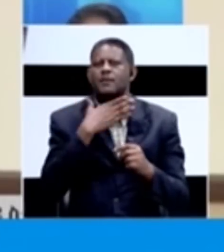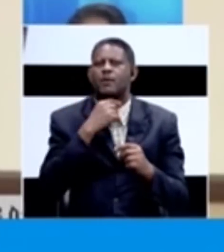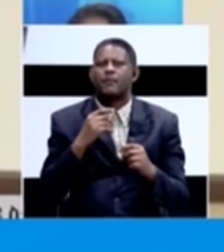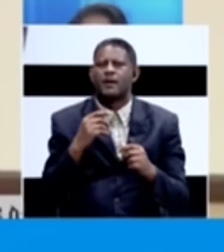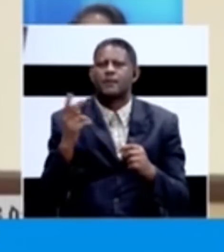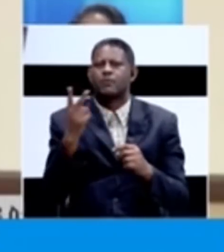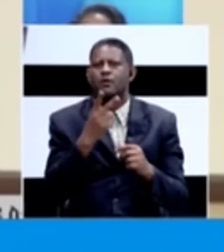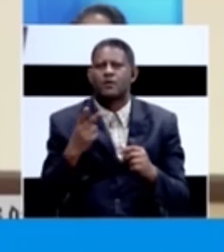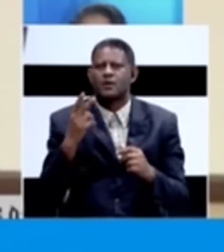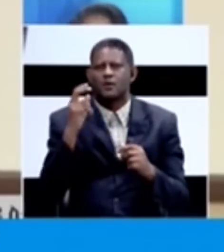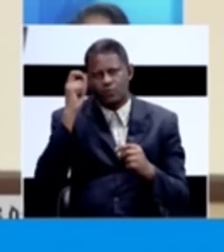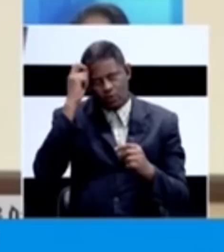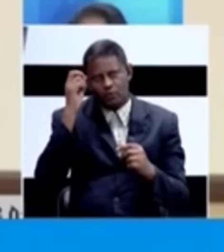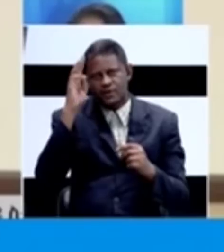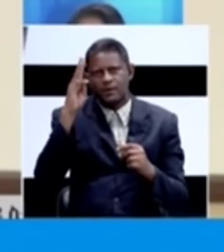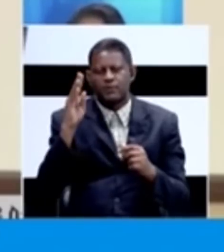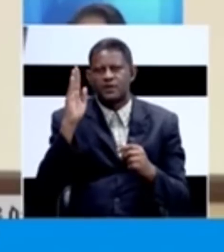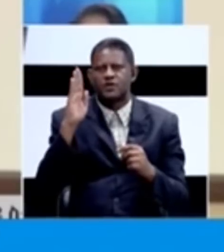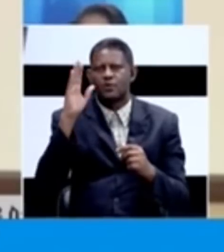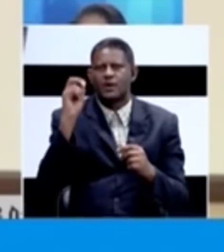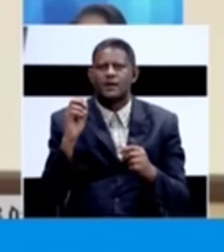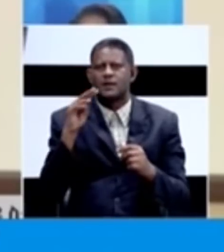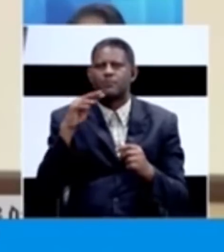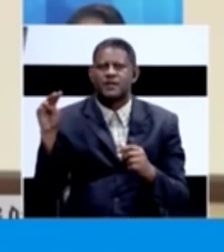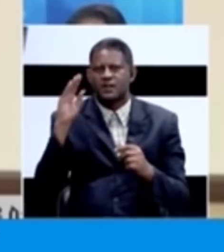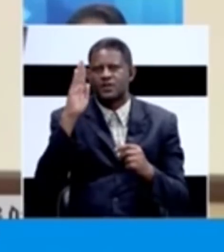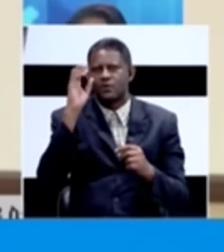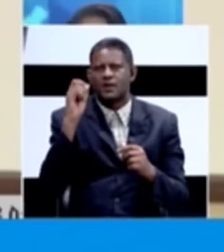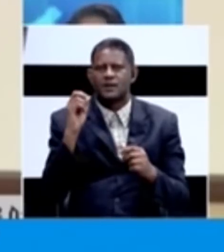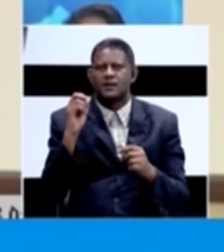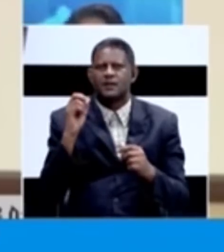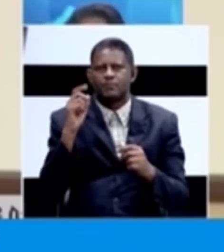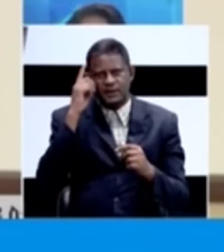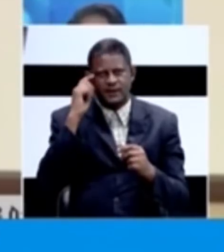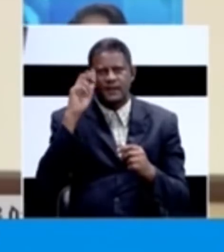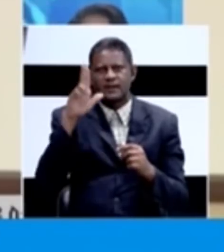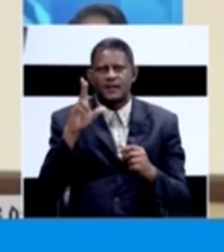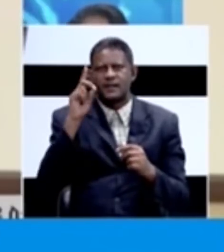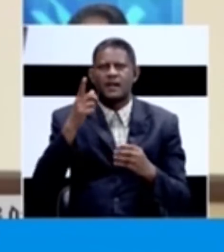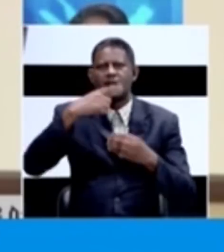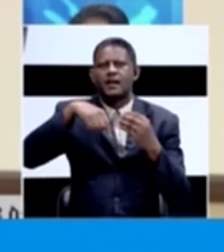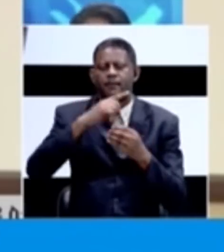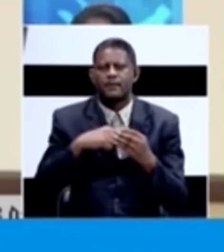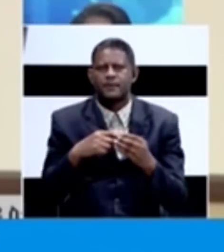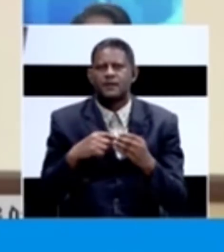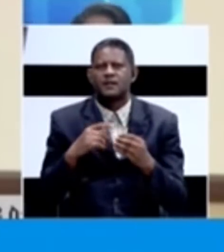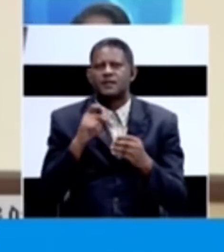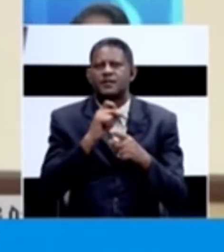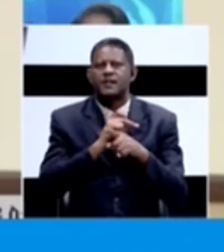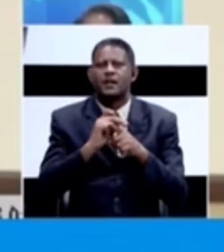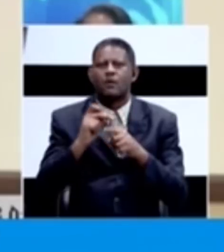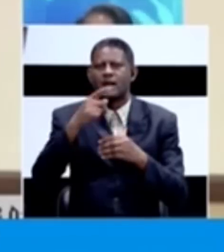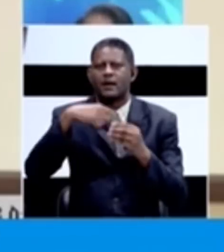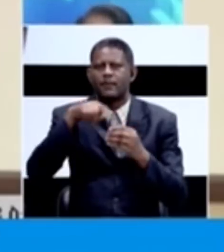ክልል በሁለቱ ወሎዎች፣ በሰሜን ሸዋ፣ በምስራቅ ሸዋ፣ በትግራይ ራያ አካባቢ እና ድሬዳዋ